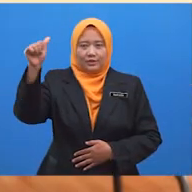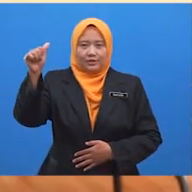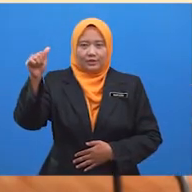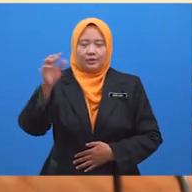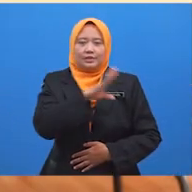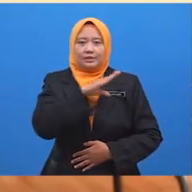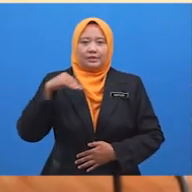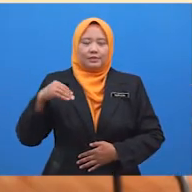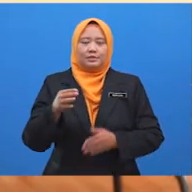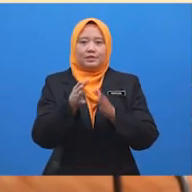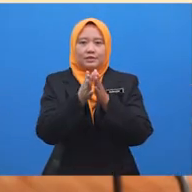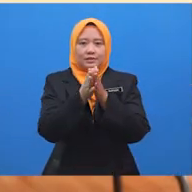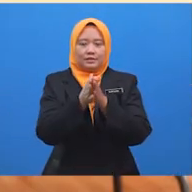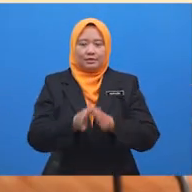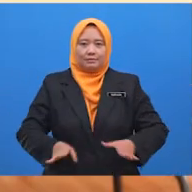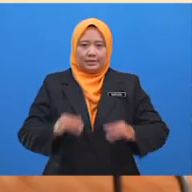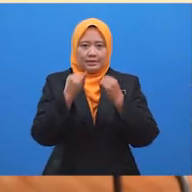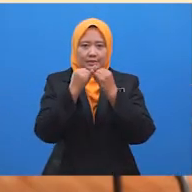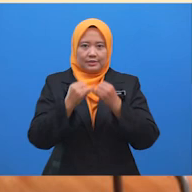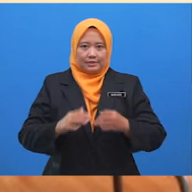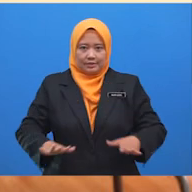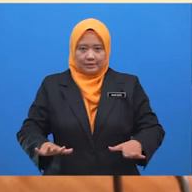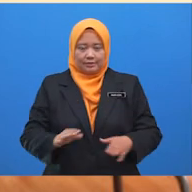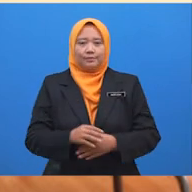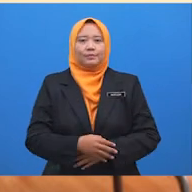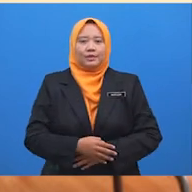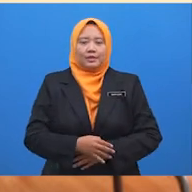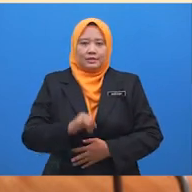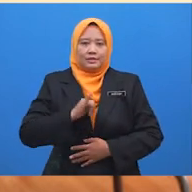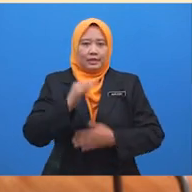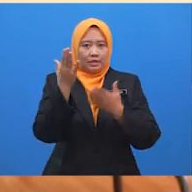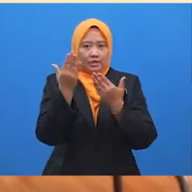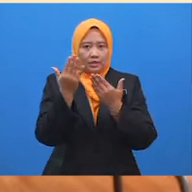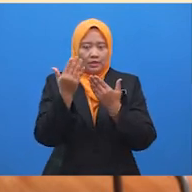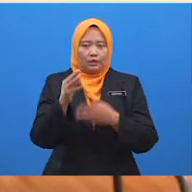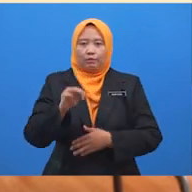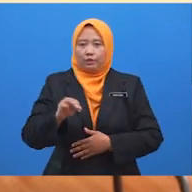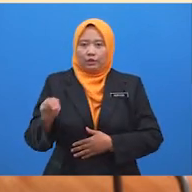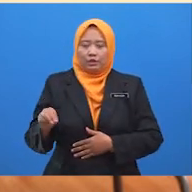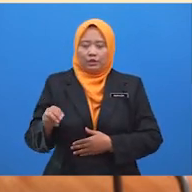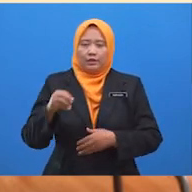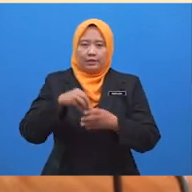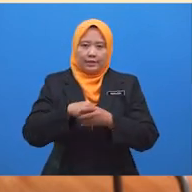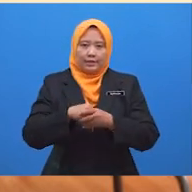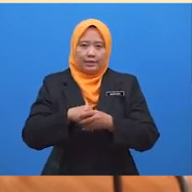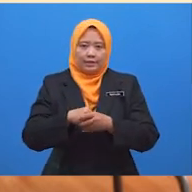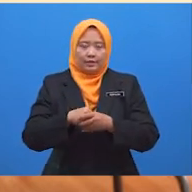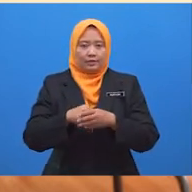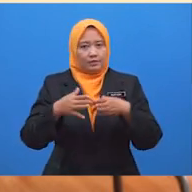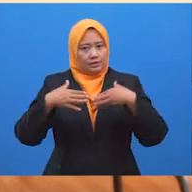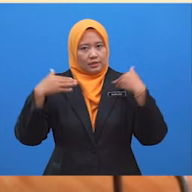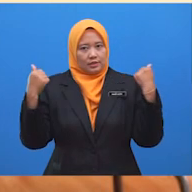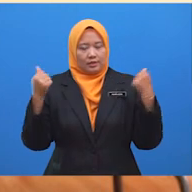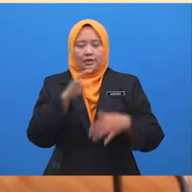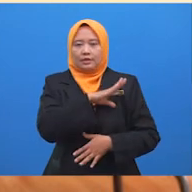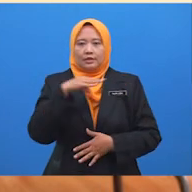Assalamualaikum dan selamat sejahtera. Saya harap murid-murid berada dalam keadaan yang sehat dan telah bersedia